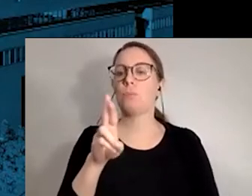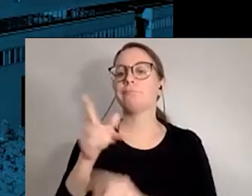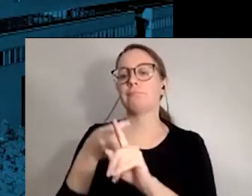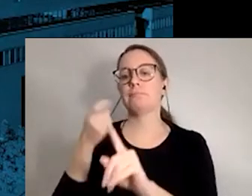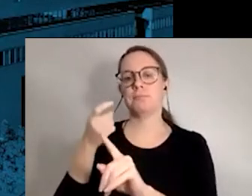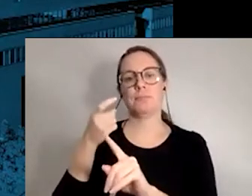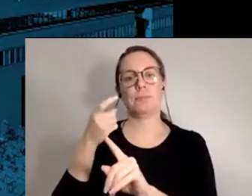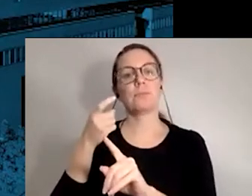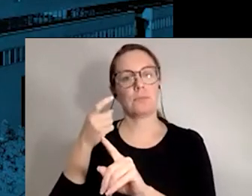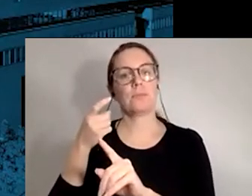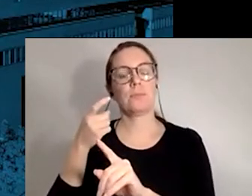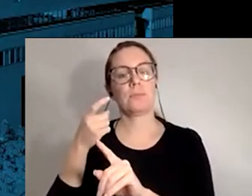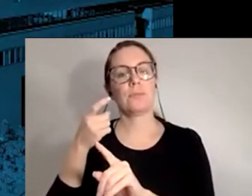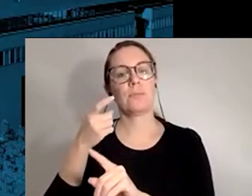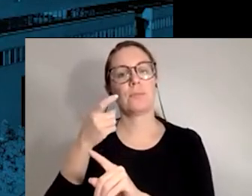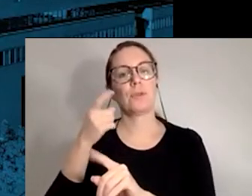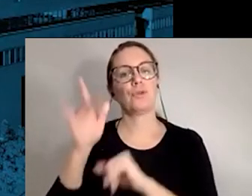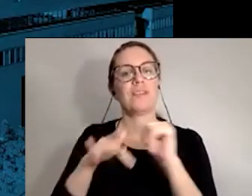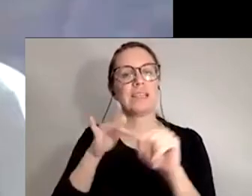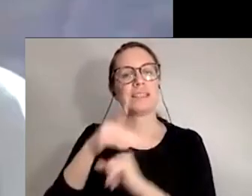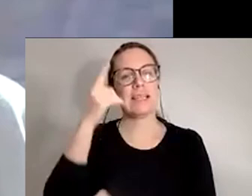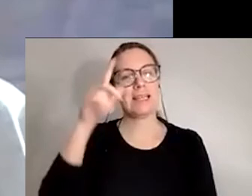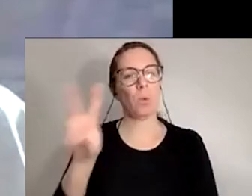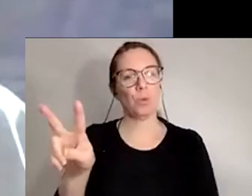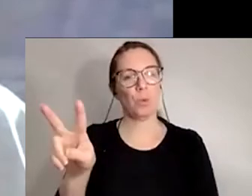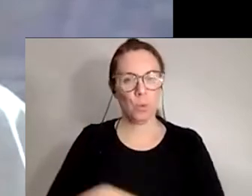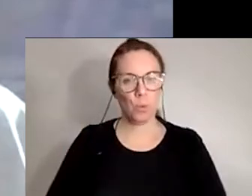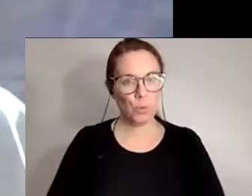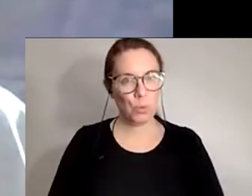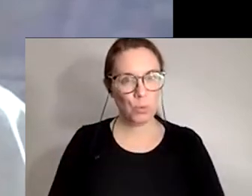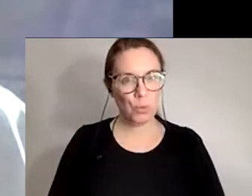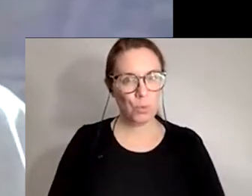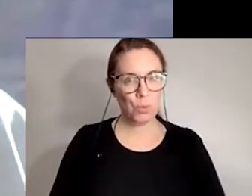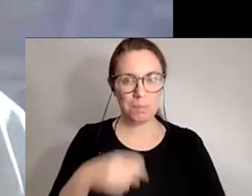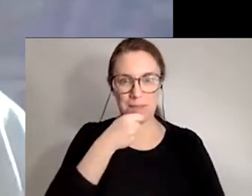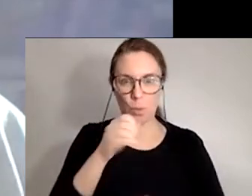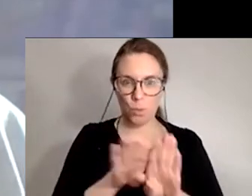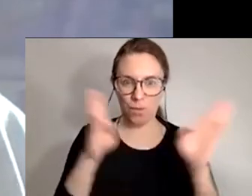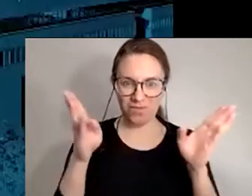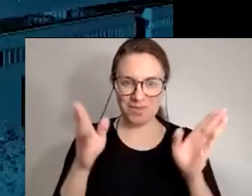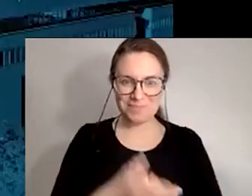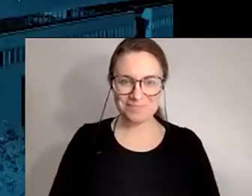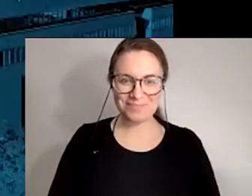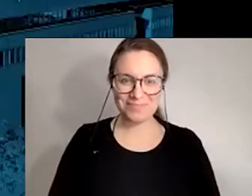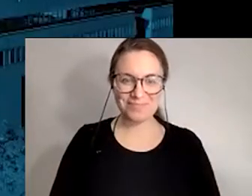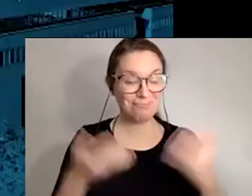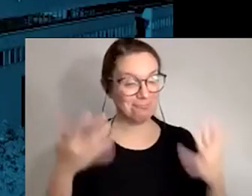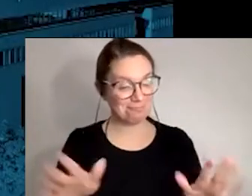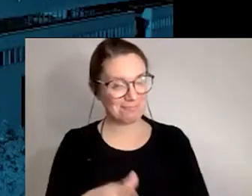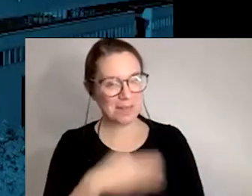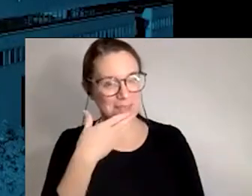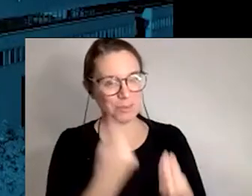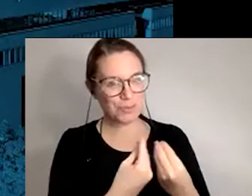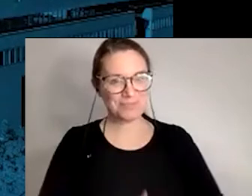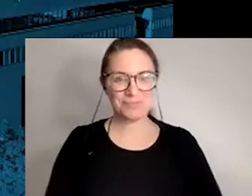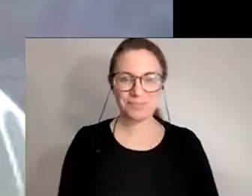branché son micro. Il a intervenu. Ça y est, c'est branché. Parfait. Merci beaucoup, Jim, c'est à vous. Merci,